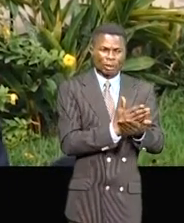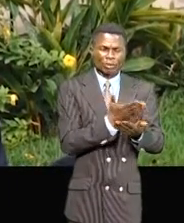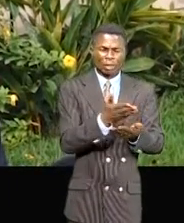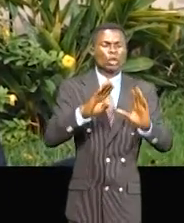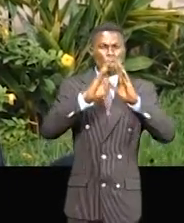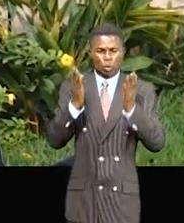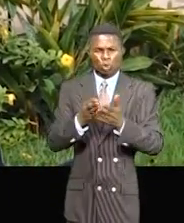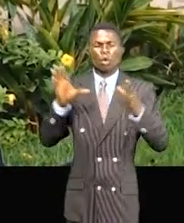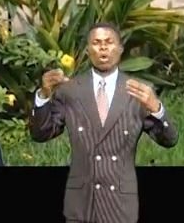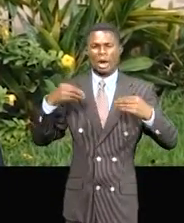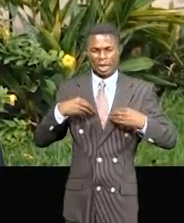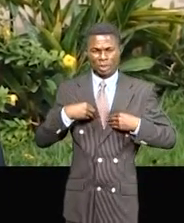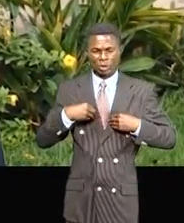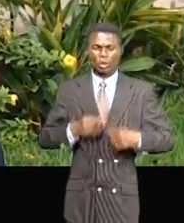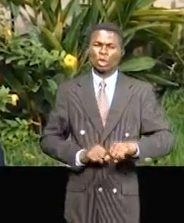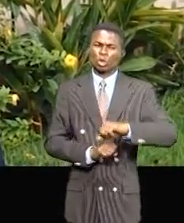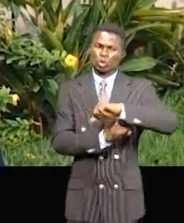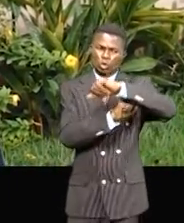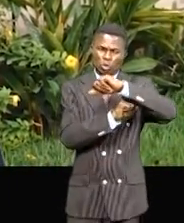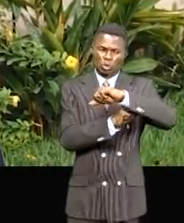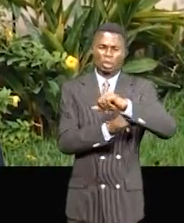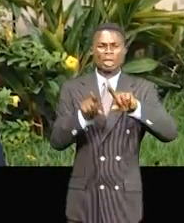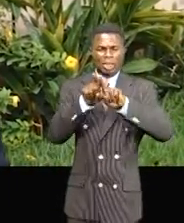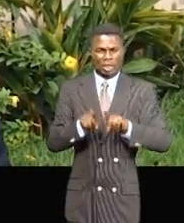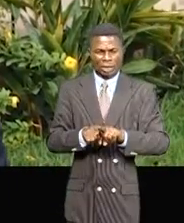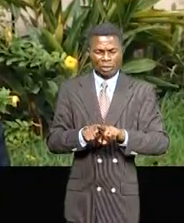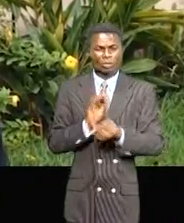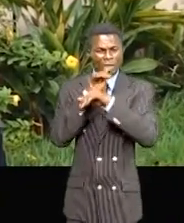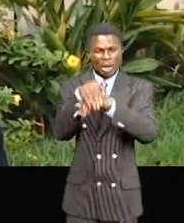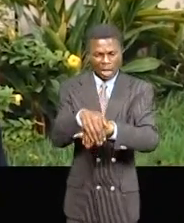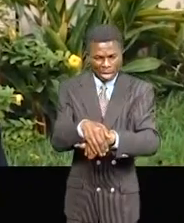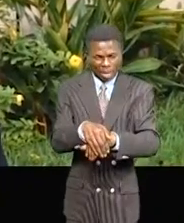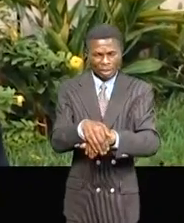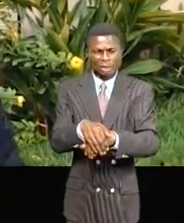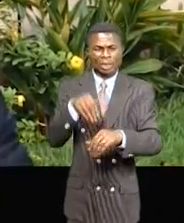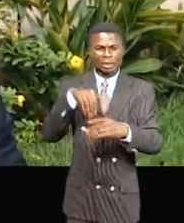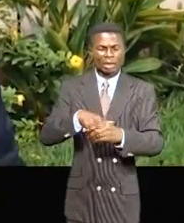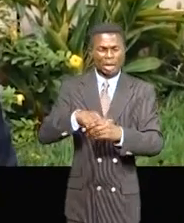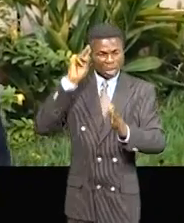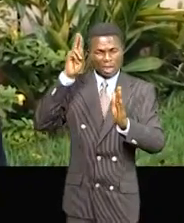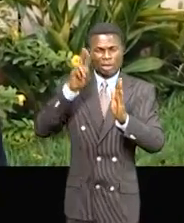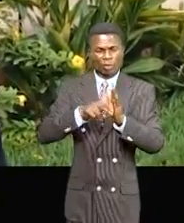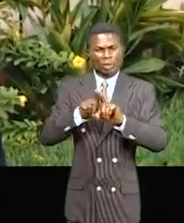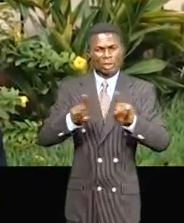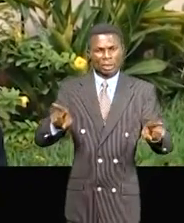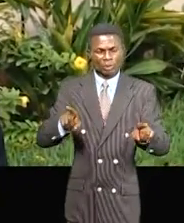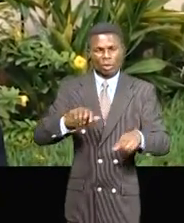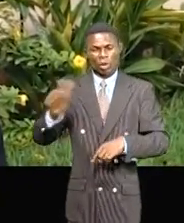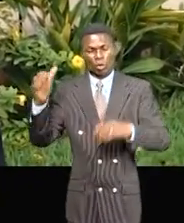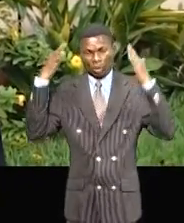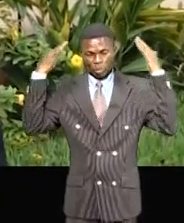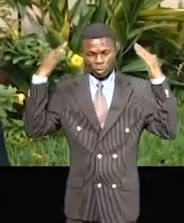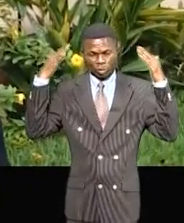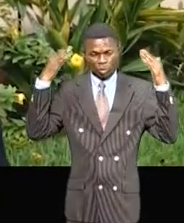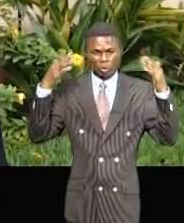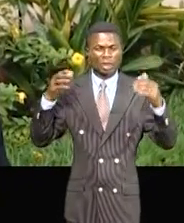toutes ont réaffirmé leur soutien et leur engagement à participer au gouvernement, contrairement peut-être à certaines rumeurs qui